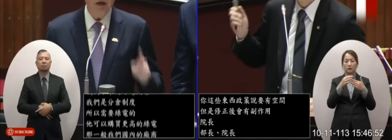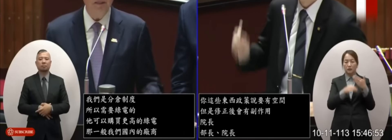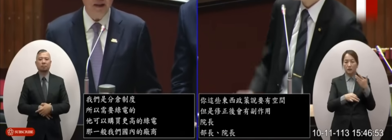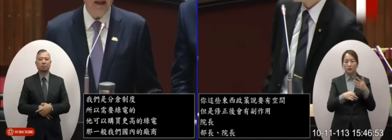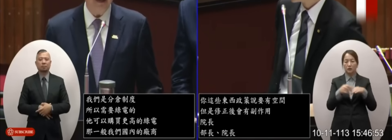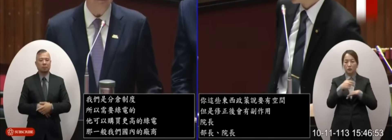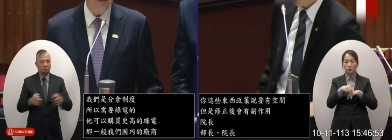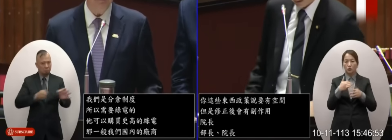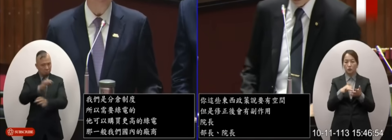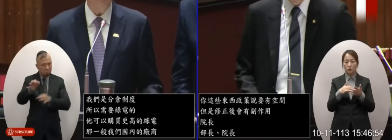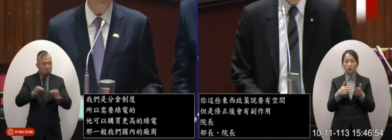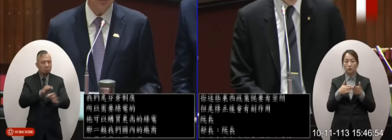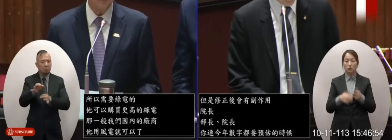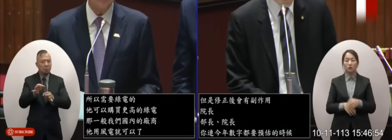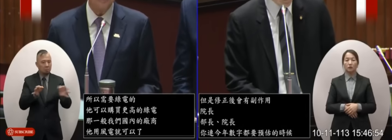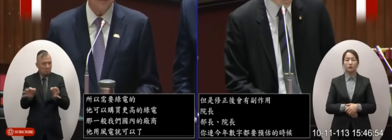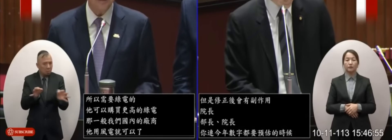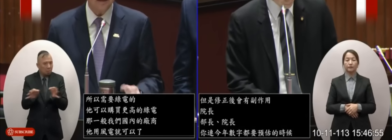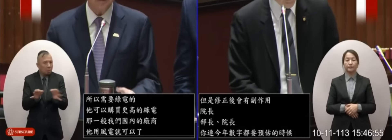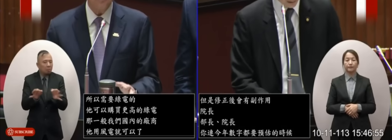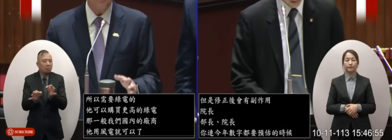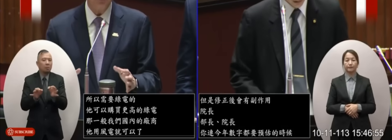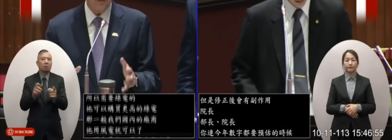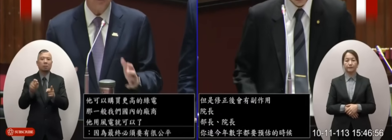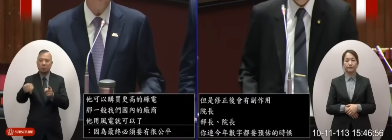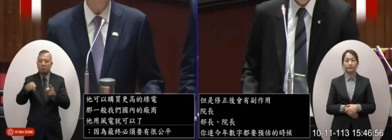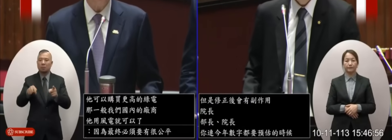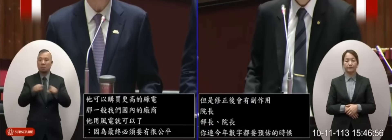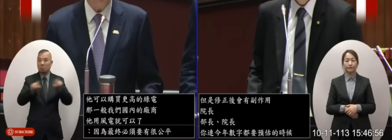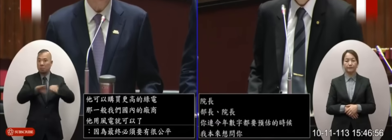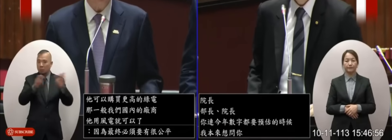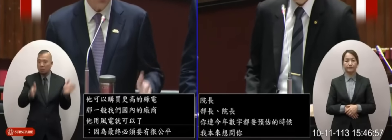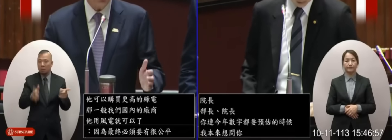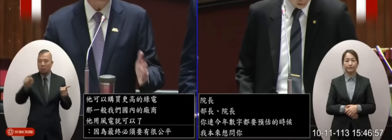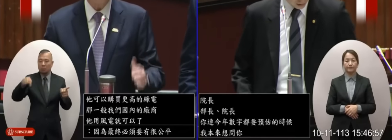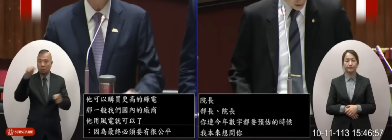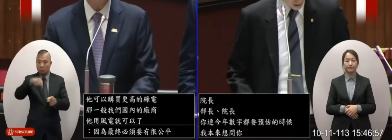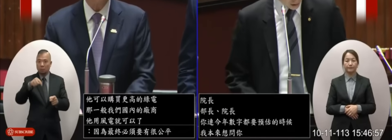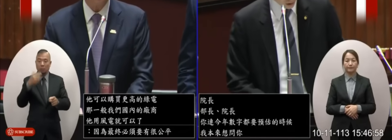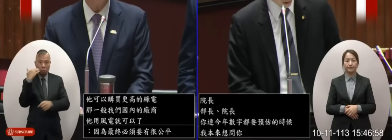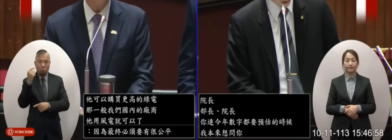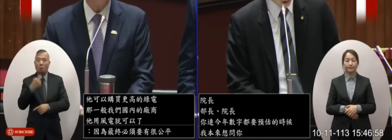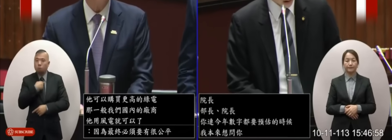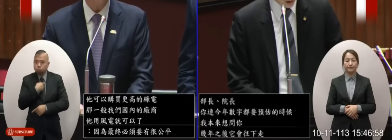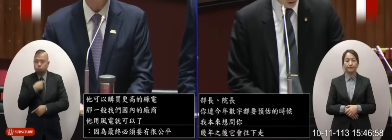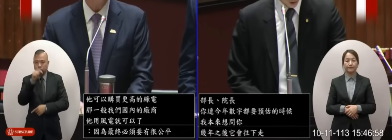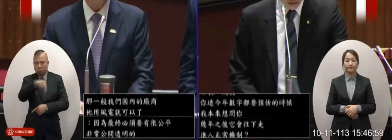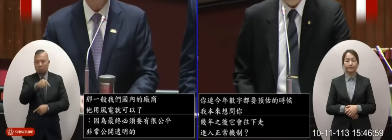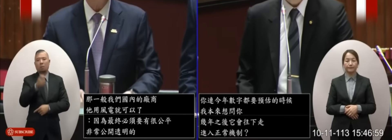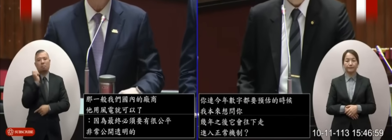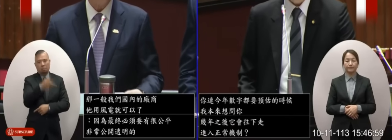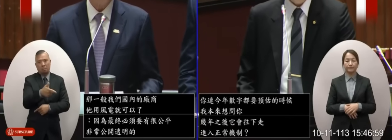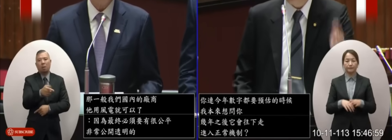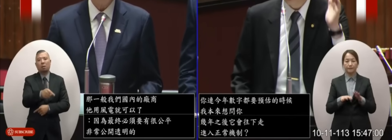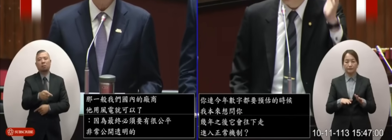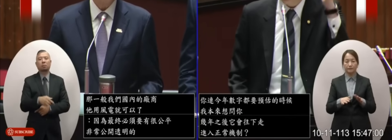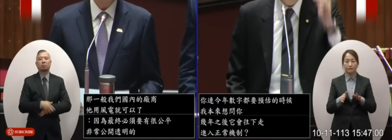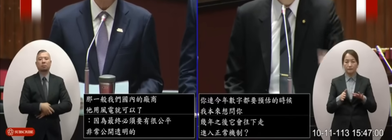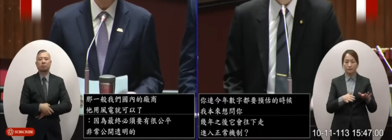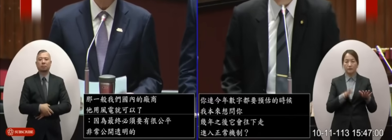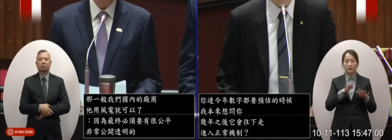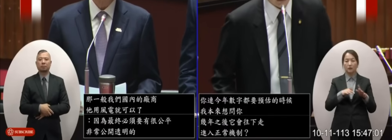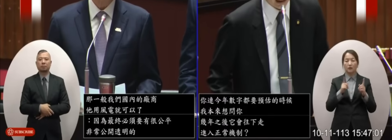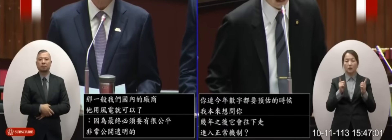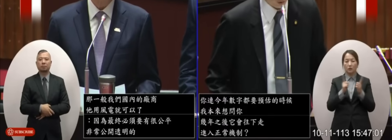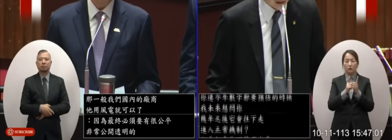个交易平台，这个平台就是让大家在这里用合理的价钱去取得需要的用电。 我现在接下来讲，现在的